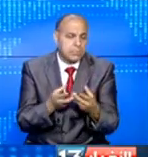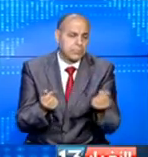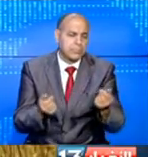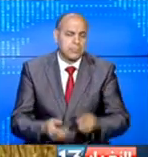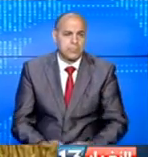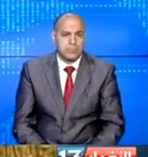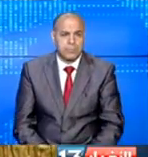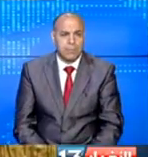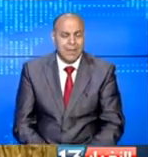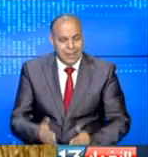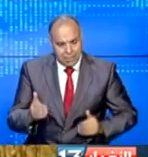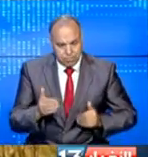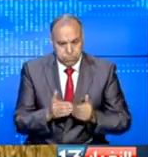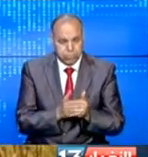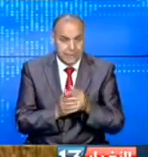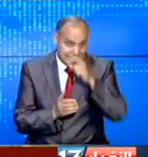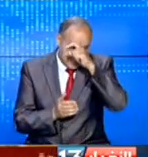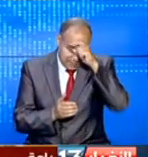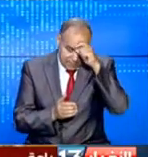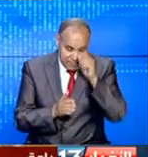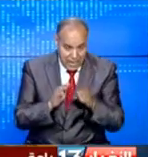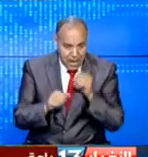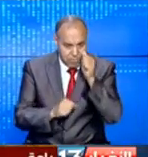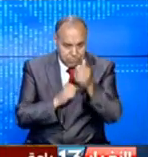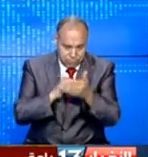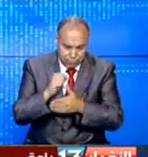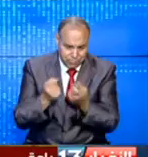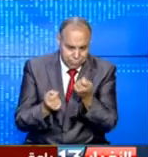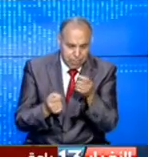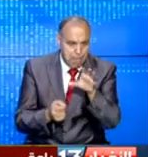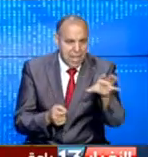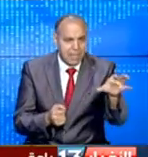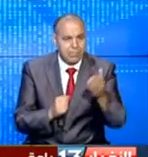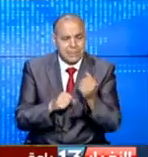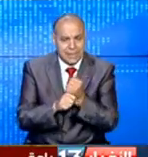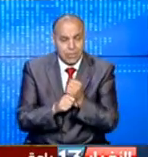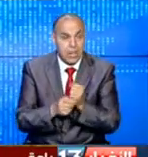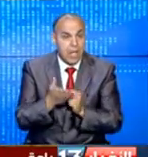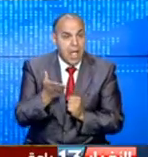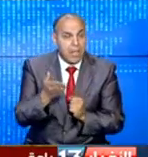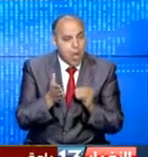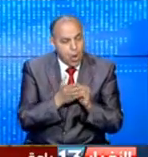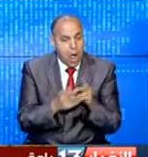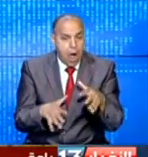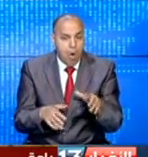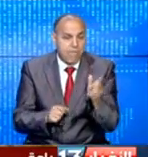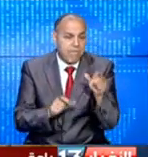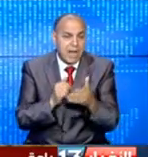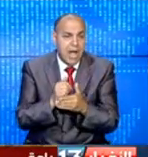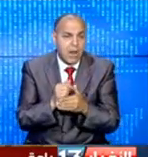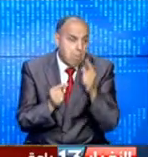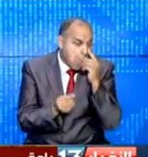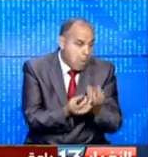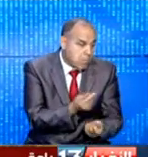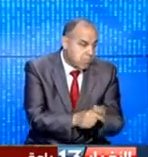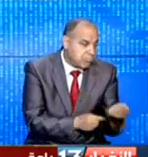مع اقتراب فصل الصيف ي وان تلاقي موسمي حصاد الحبوب بمناطق الانتاج تتجدد مخاوف فلاحين من اندلاع